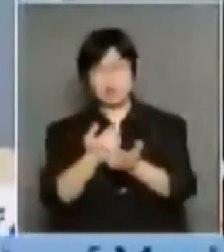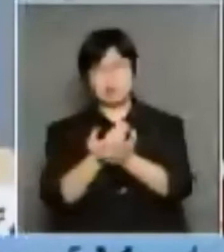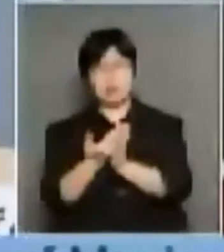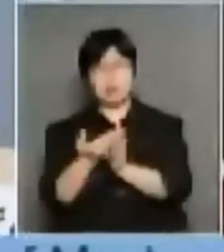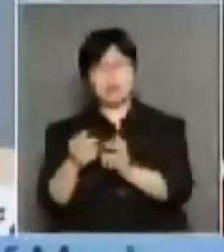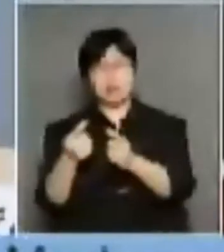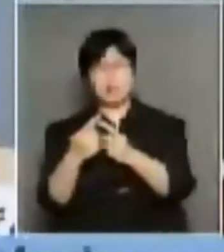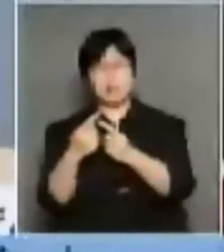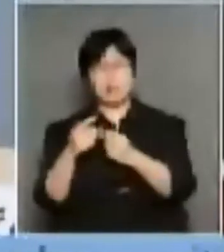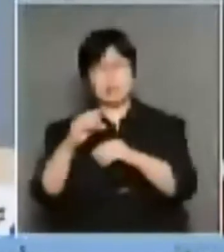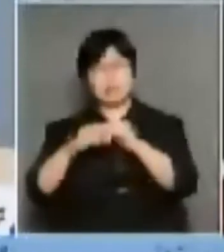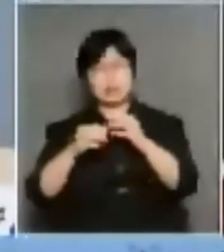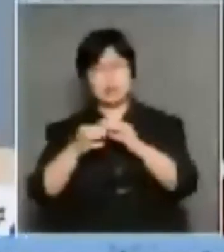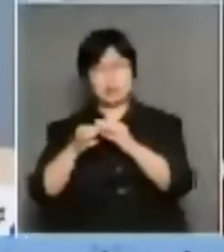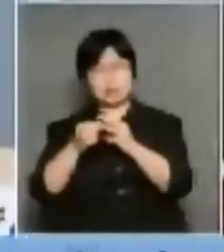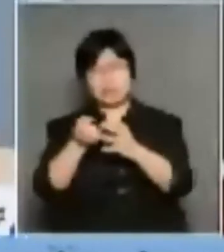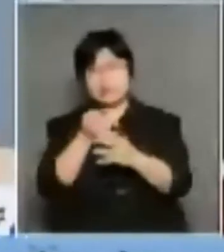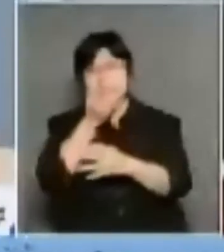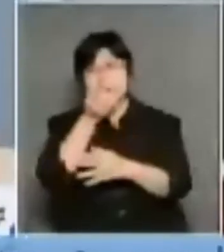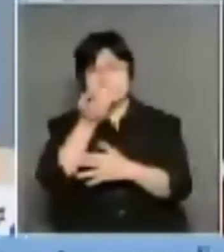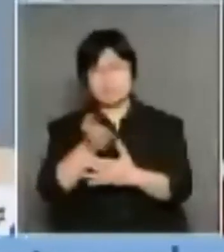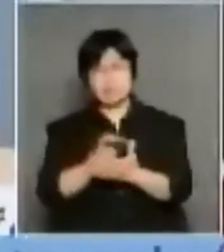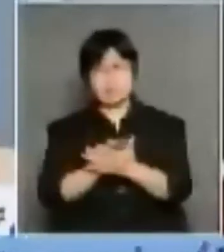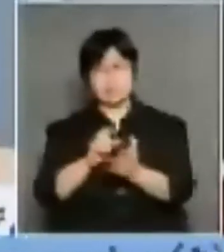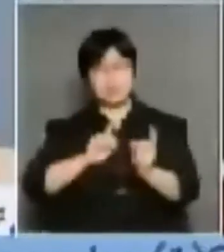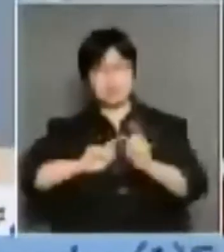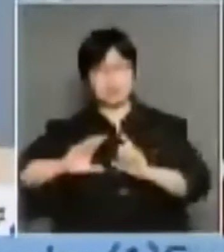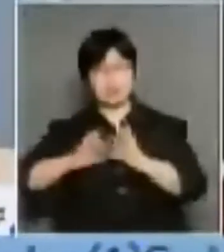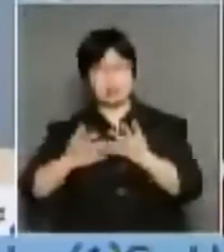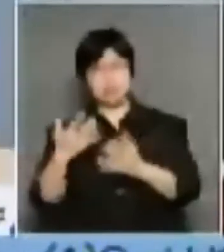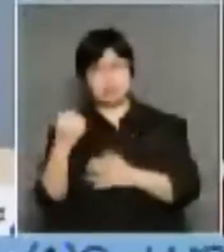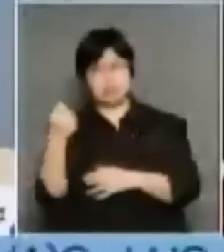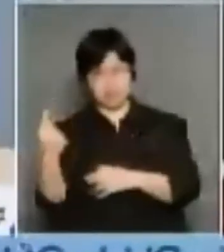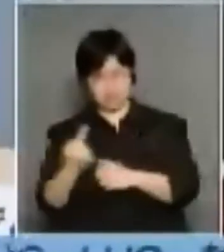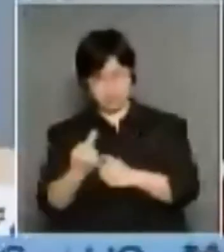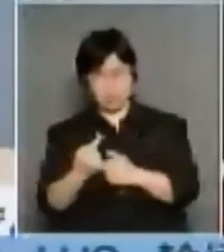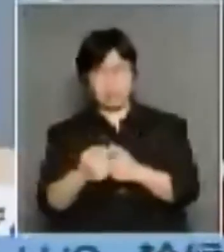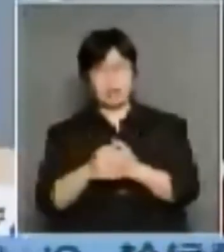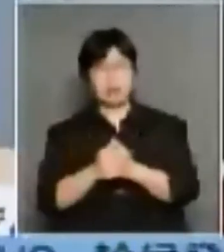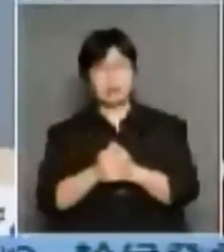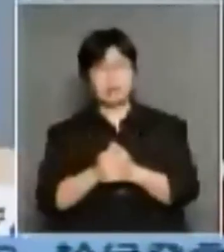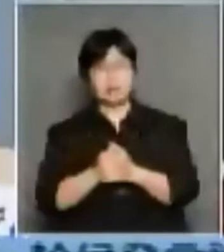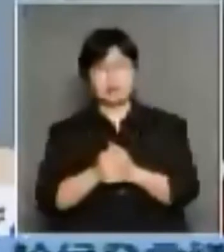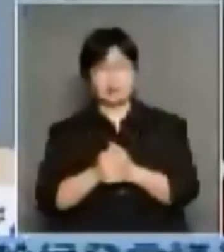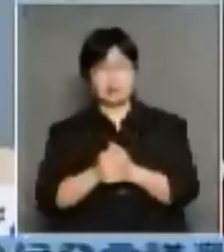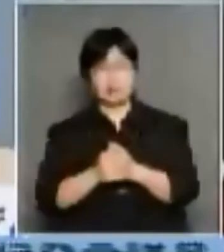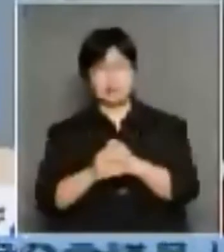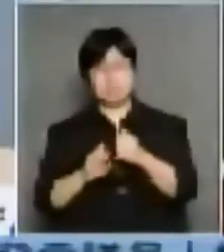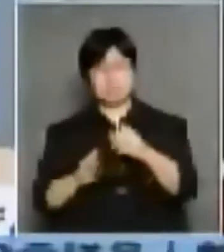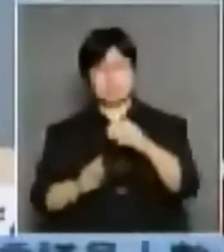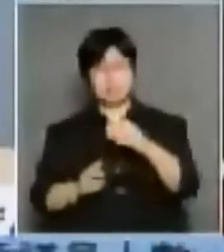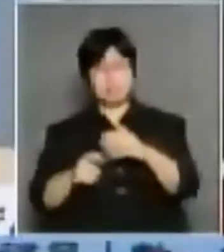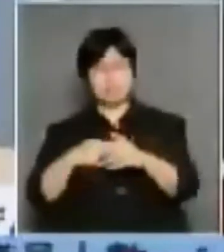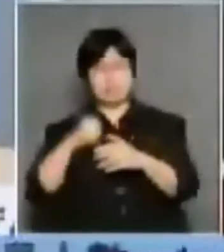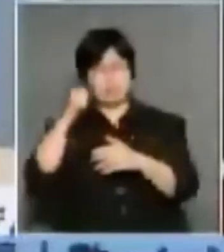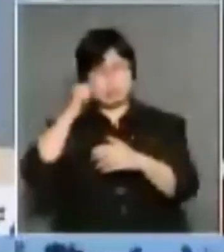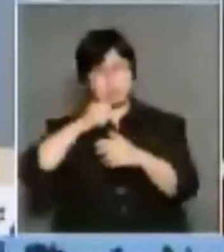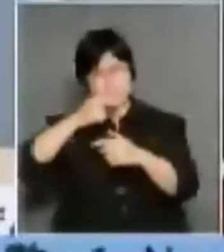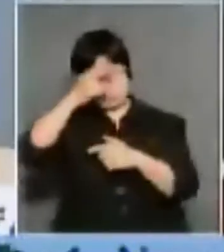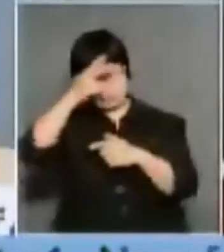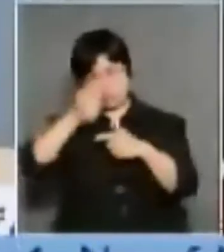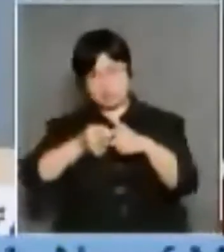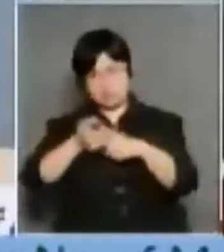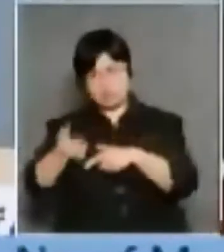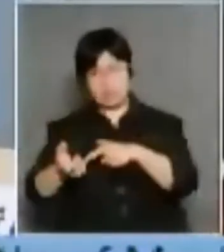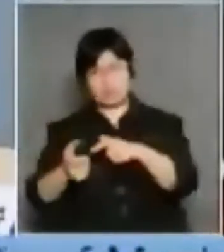的建議，是不是？自由黨就500,000那個獎薪津的資